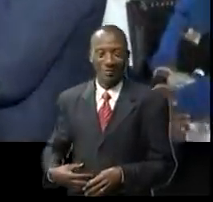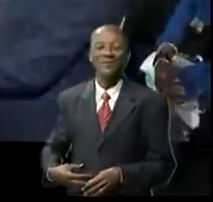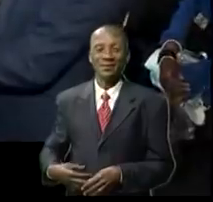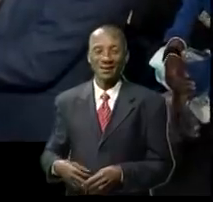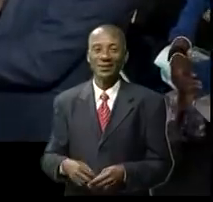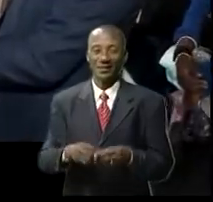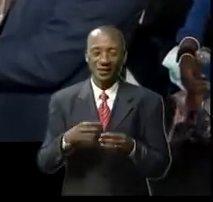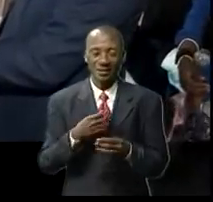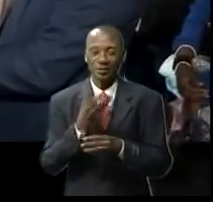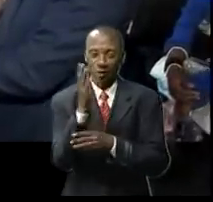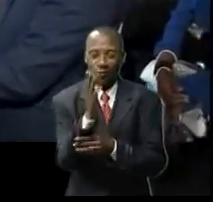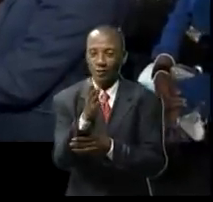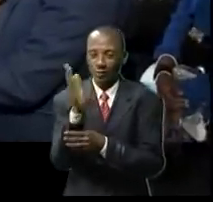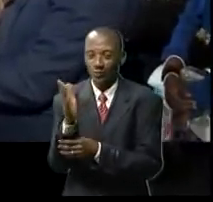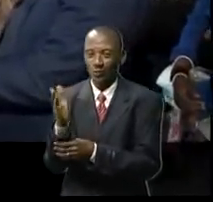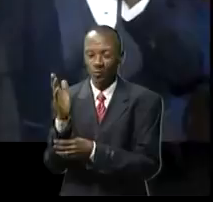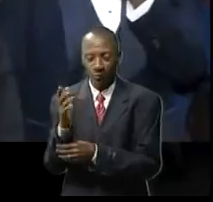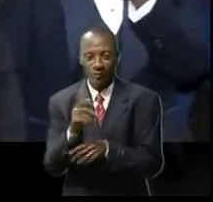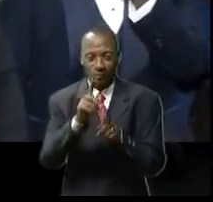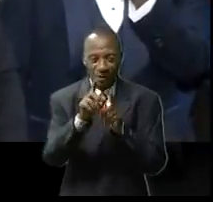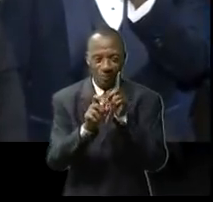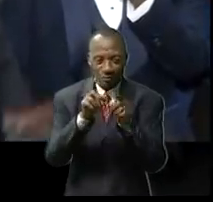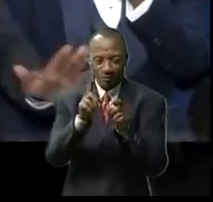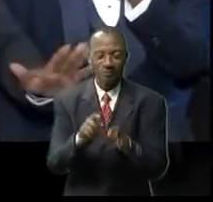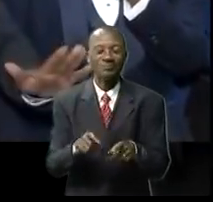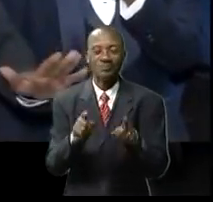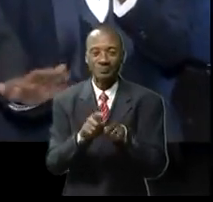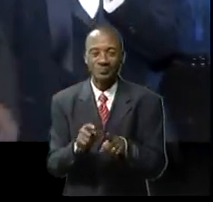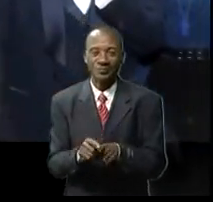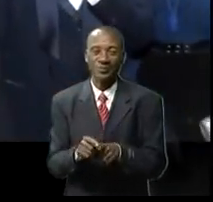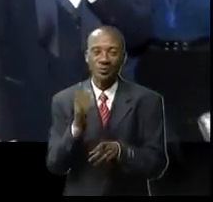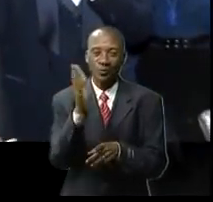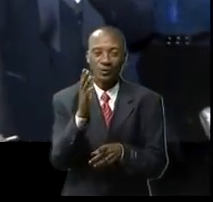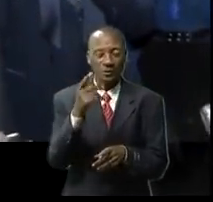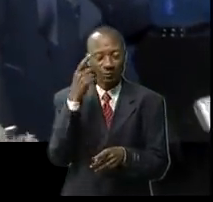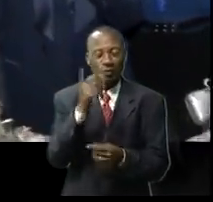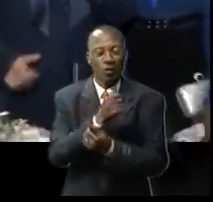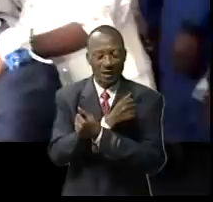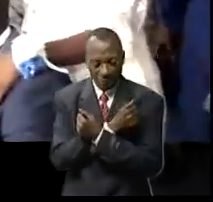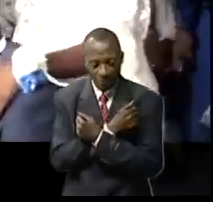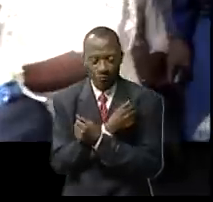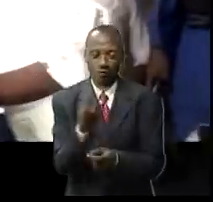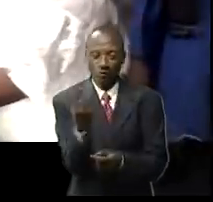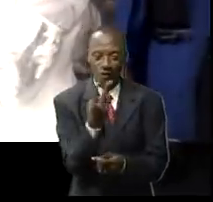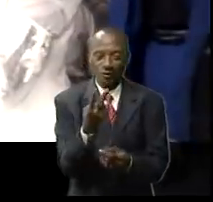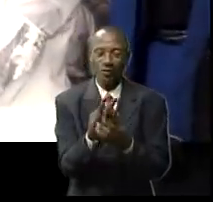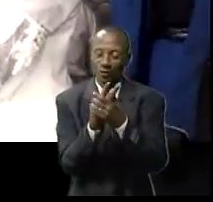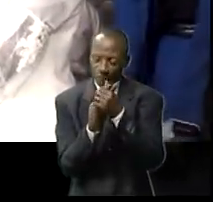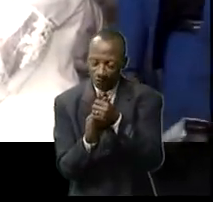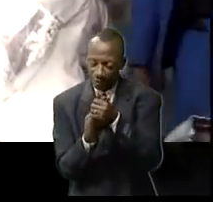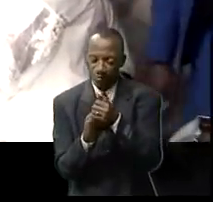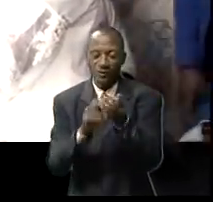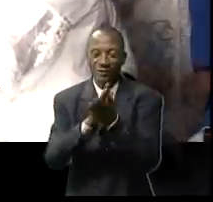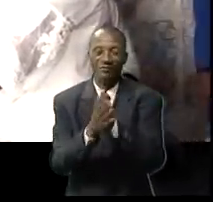mariés. Ces conseils se résument à l'amour mutuel, au sens des pardons pour bien jouer les fruits du mariage. Dans le registre